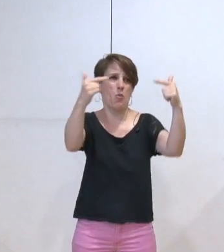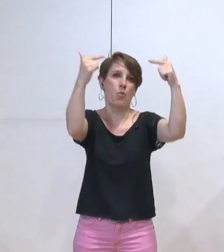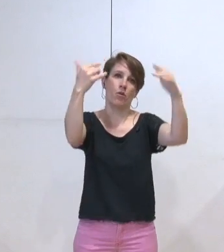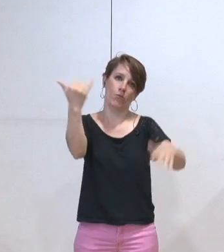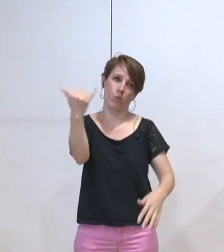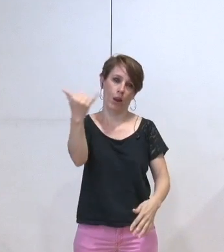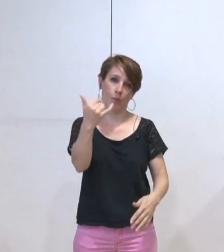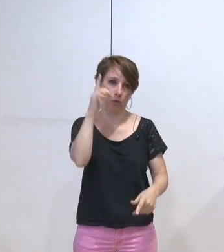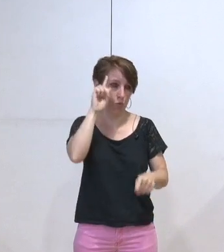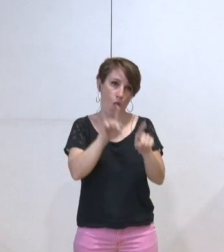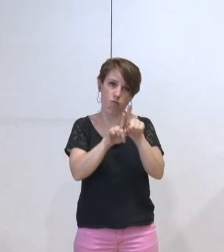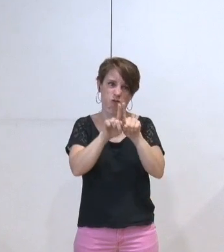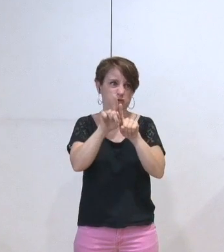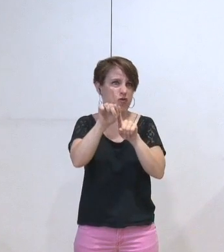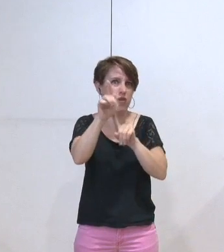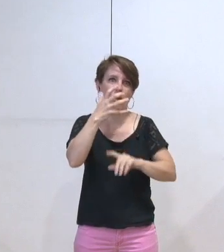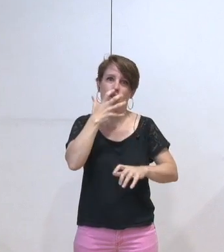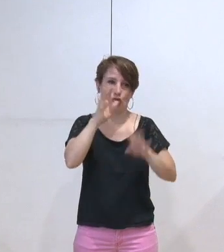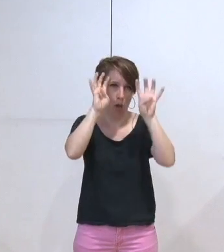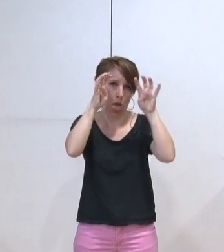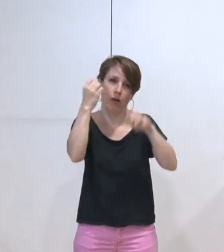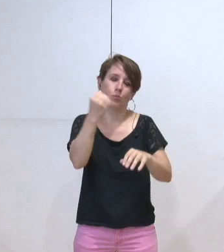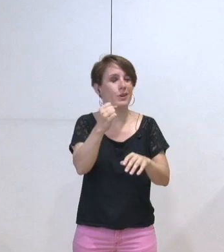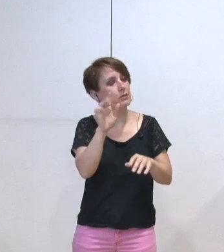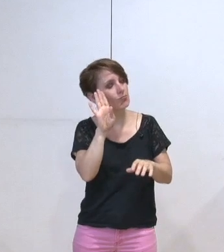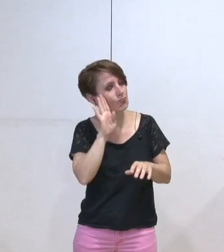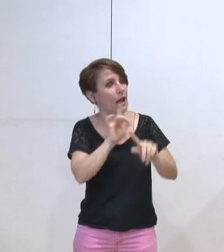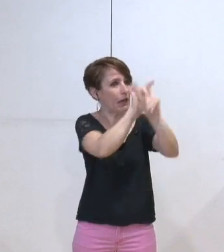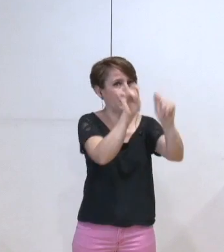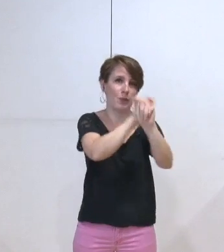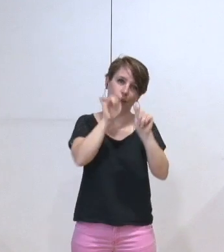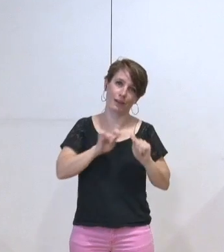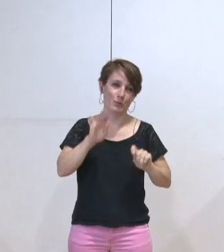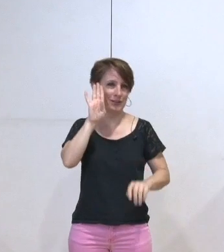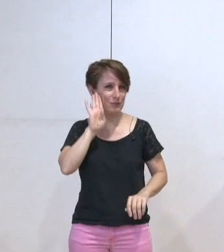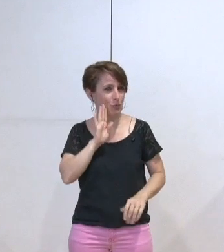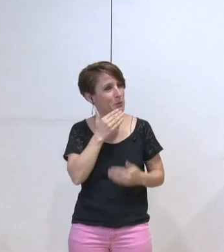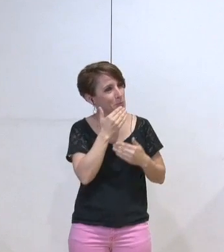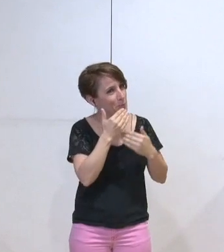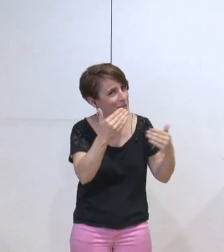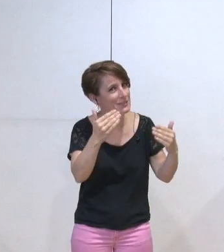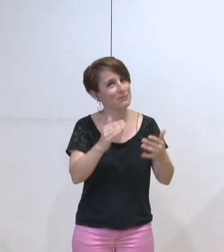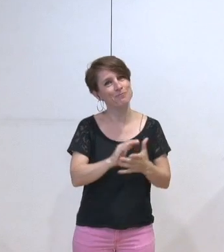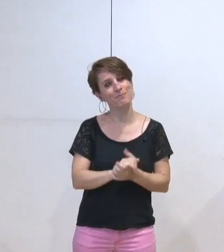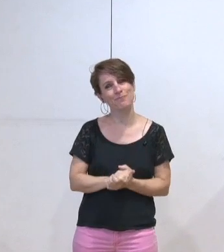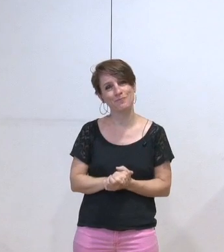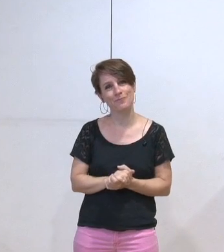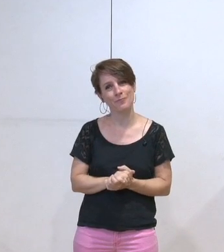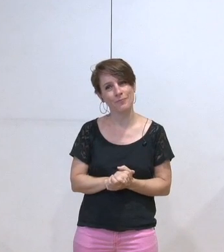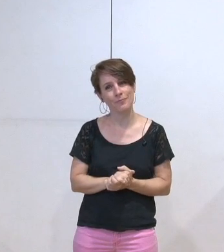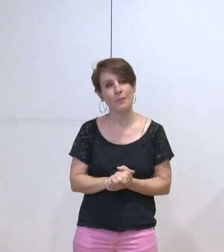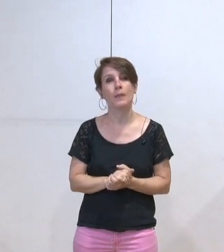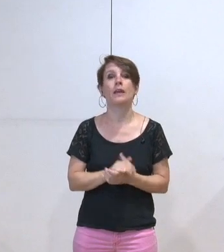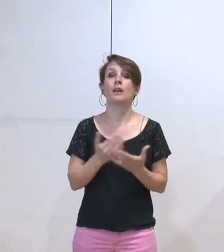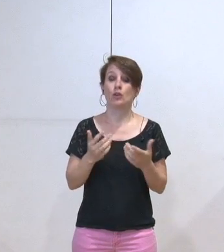et que nous respections mutuellement je vous remercie et avant de passer aux premières